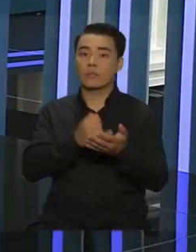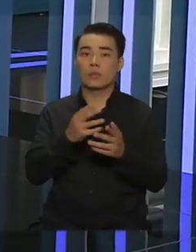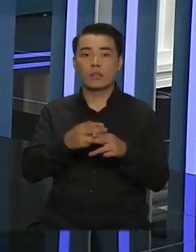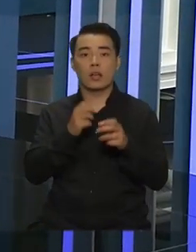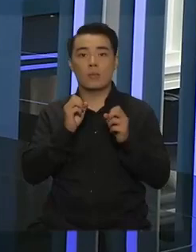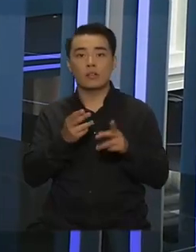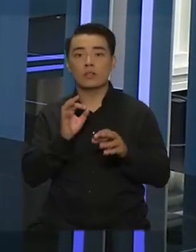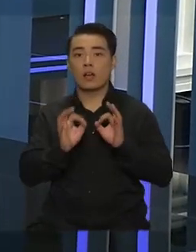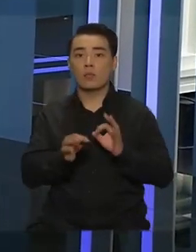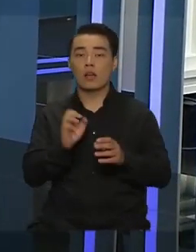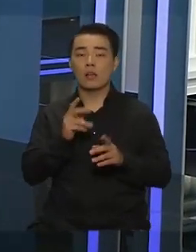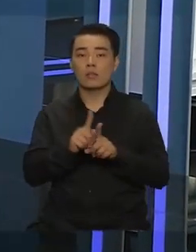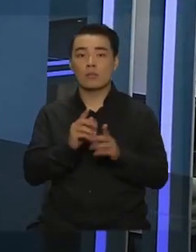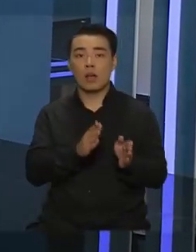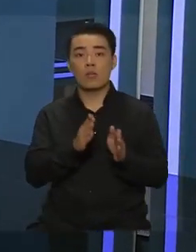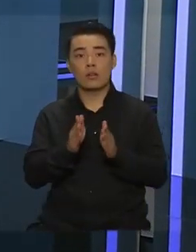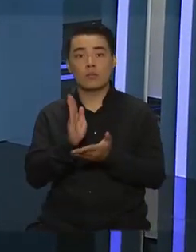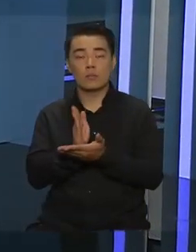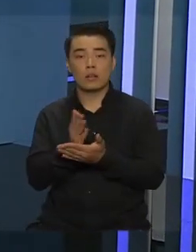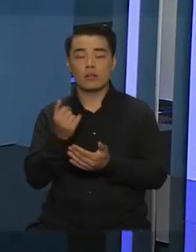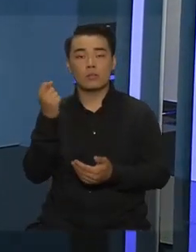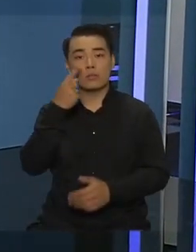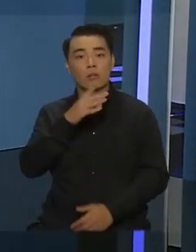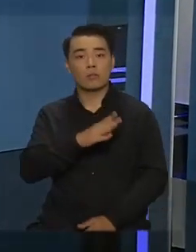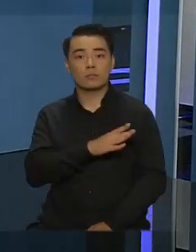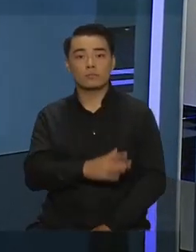қауіпсіздік талаптарын қаншалықты сақтайды, тілшіміз зерттеп көрді.